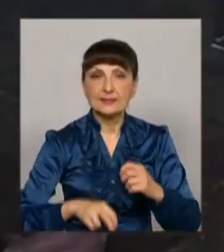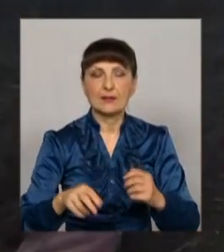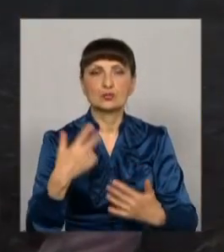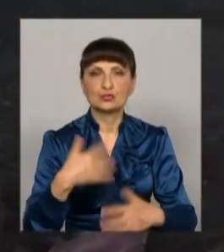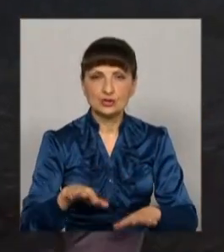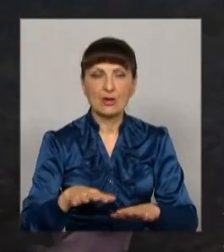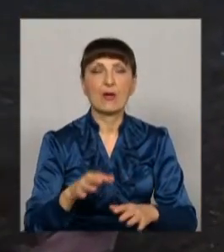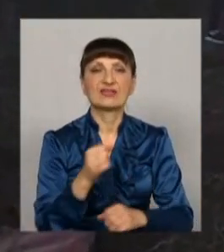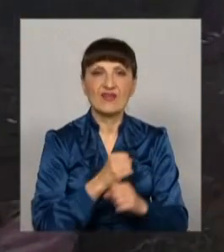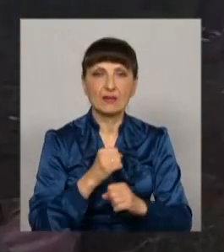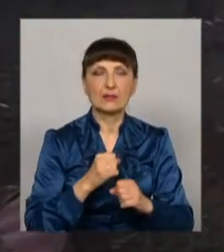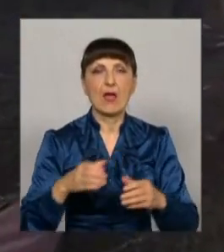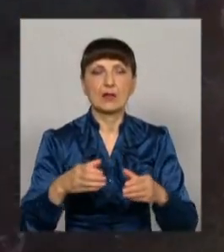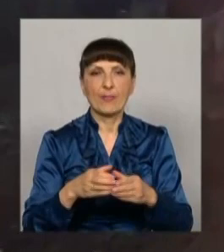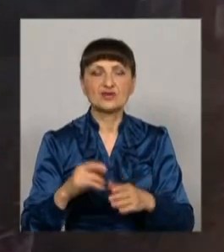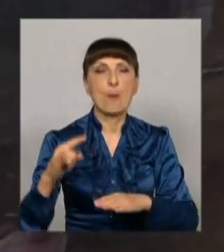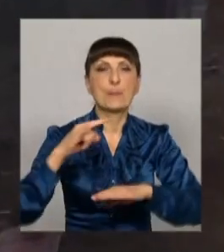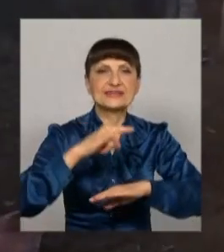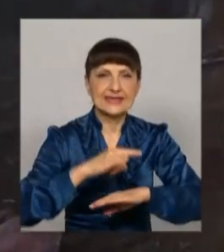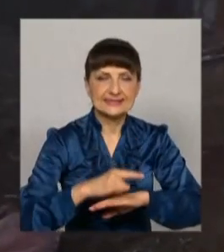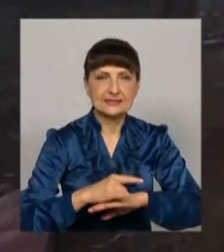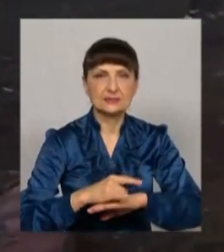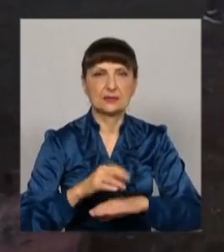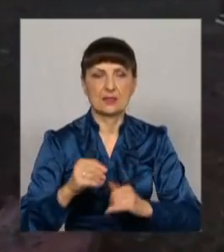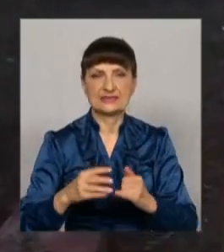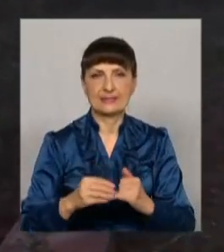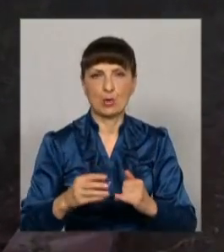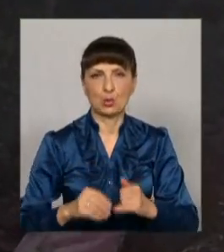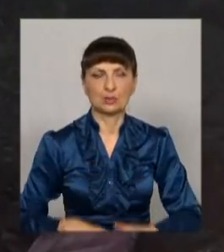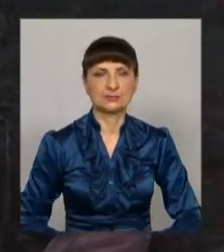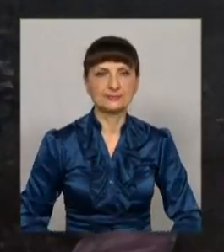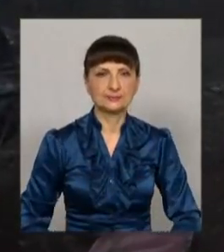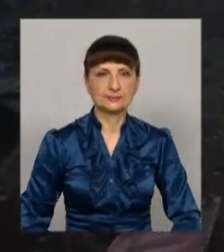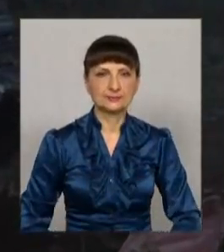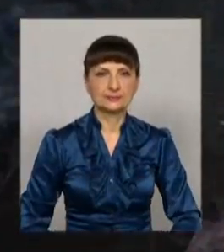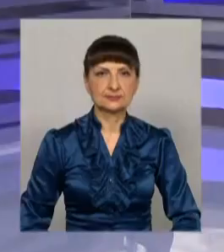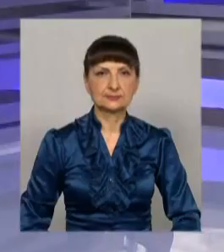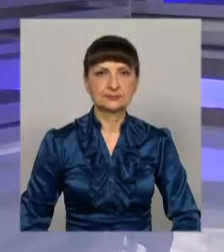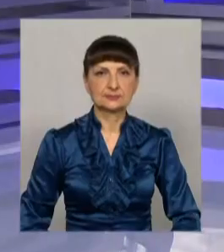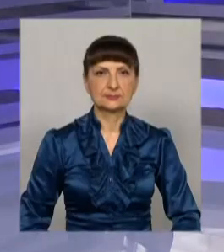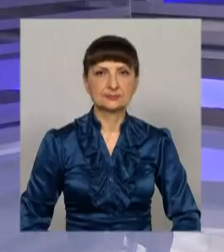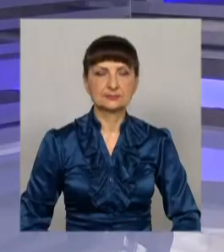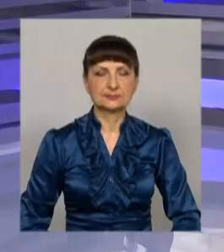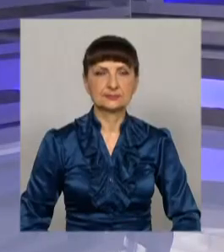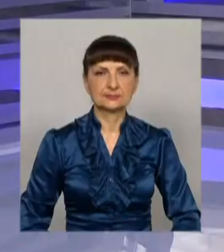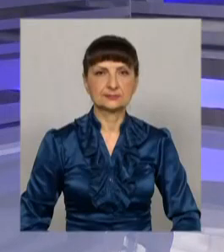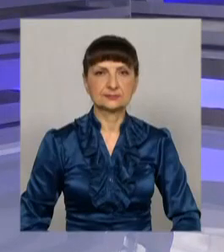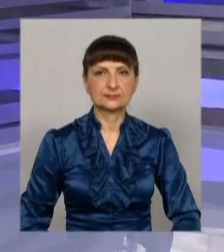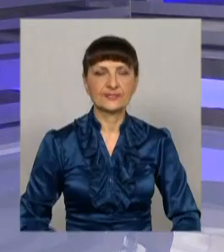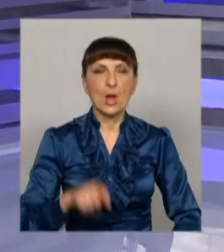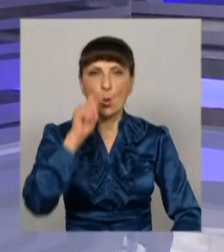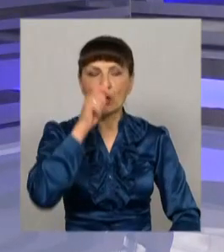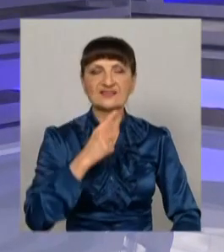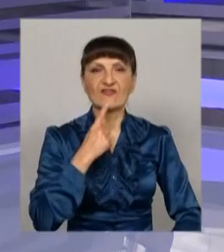двигателя экипаж принял решение посадить судно на грунт. Украинские